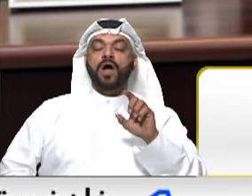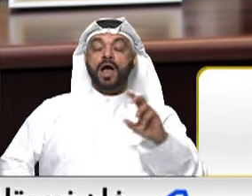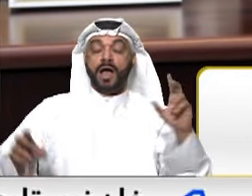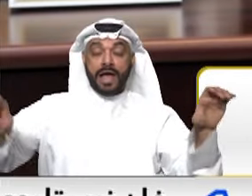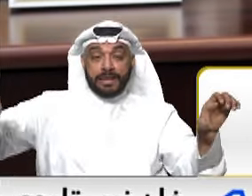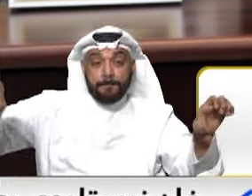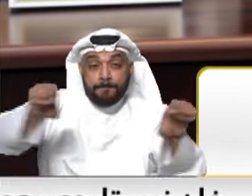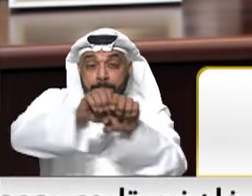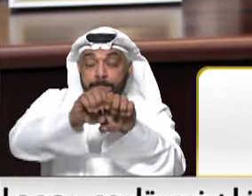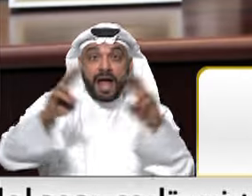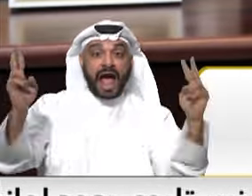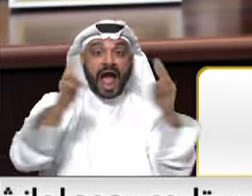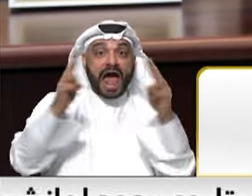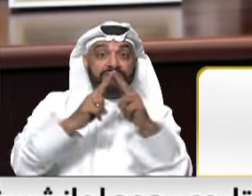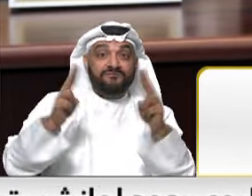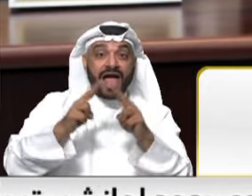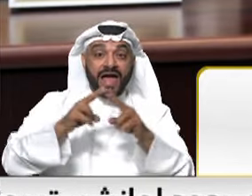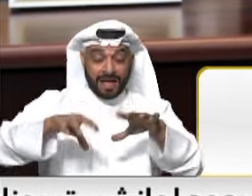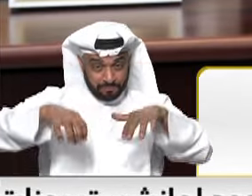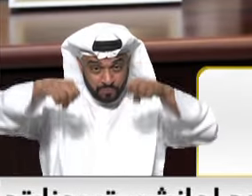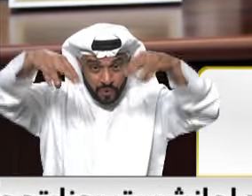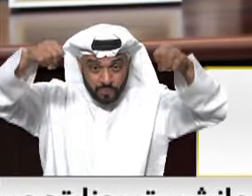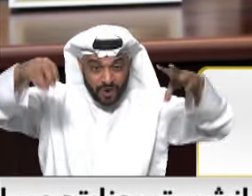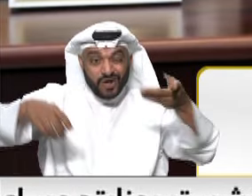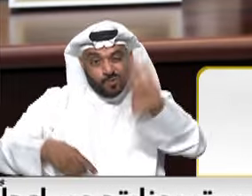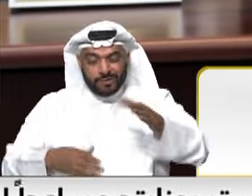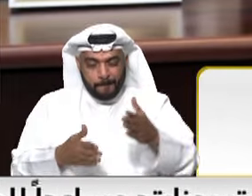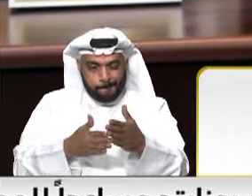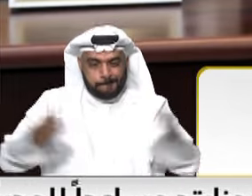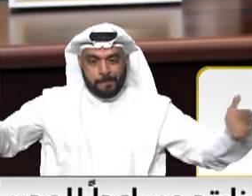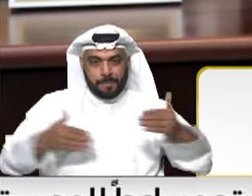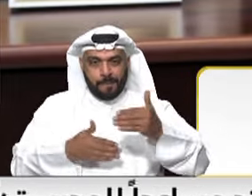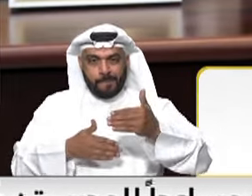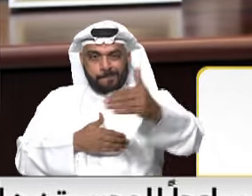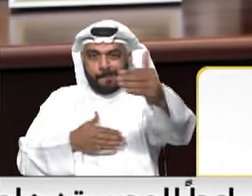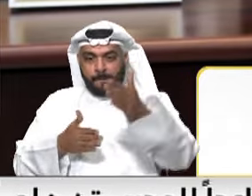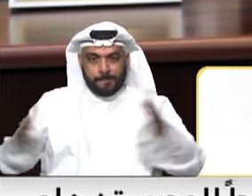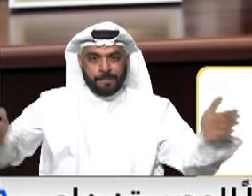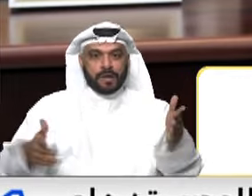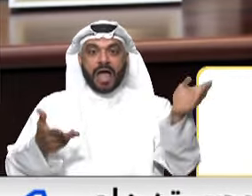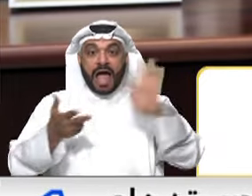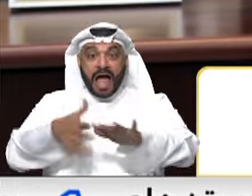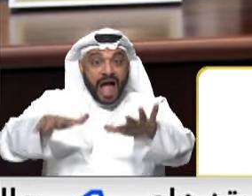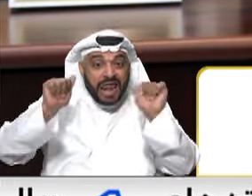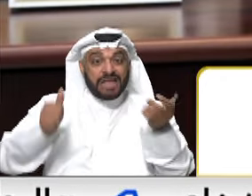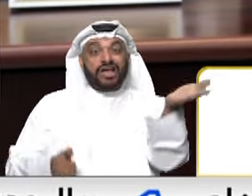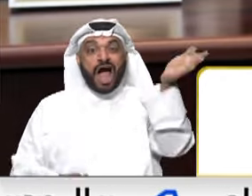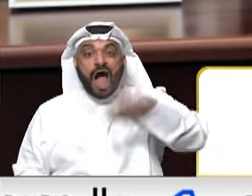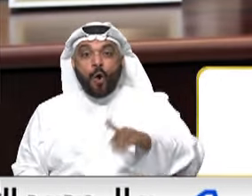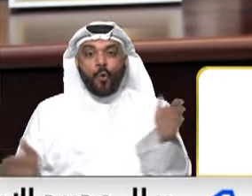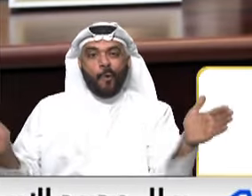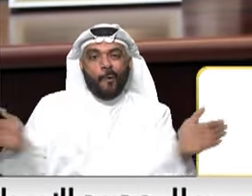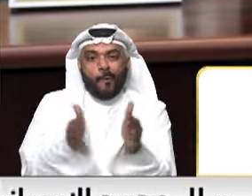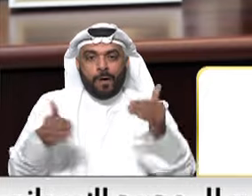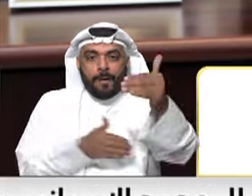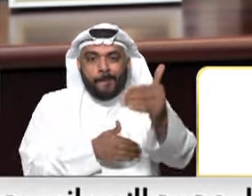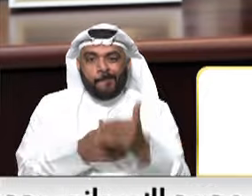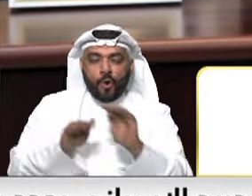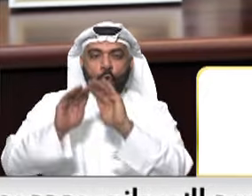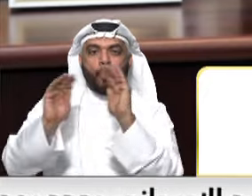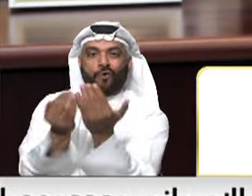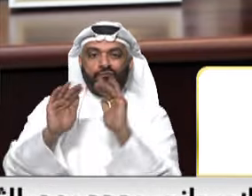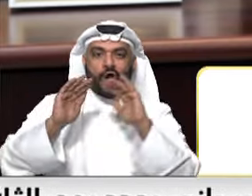القرفة وصالة إلى ثلاث قرف ويسويهم خانات، وبقصد أنه كمدخول أكثر